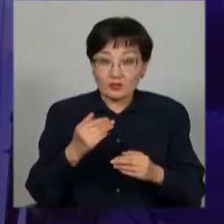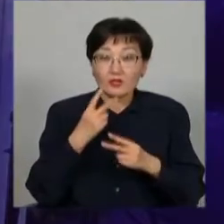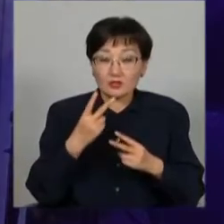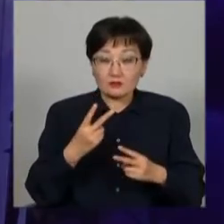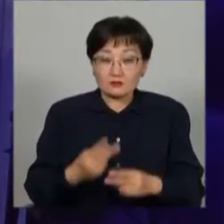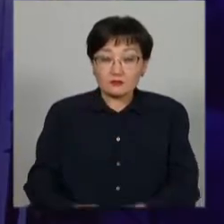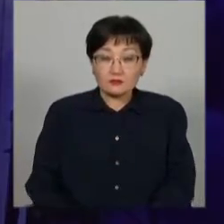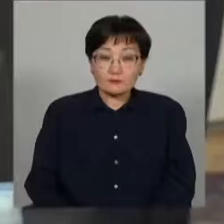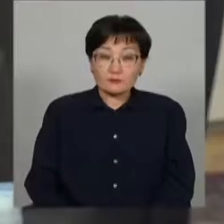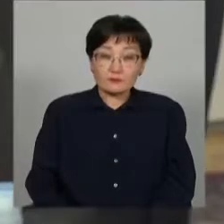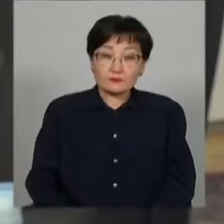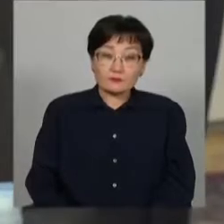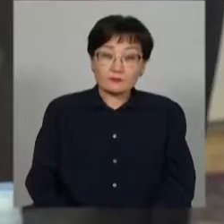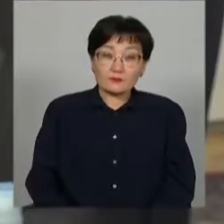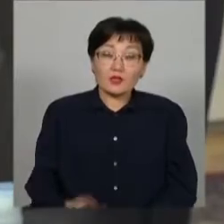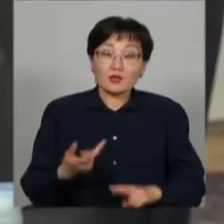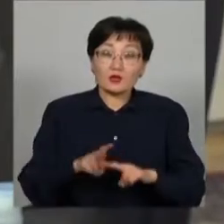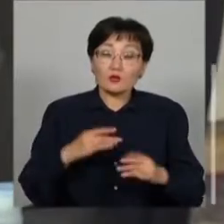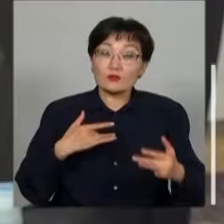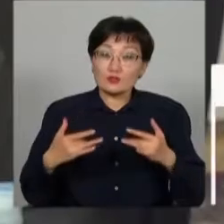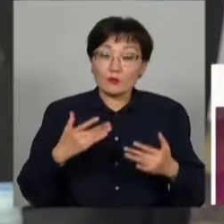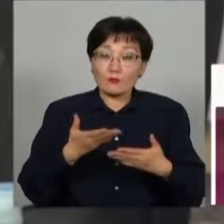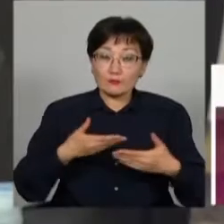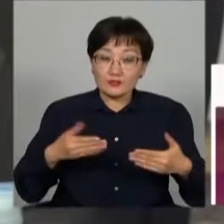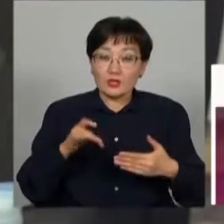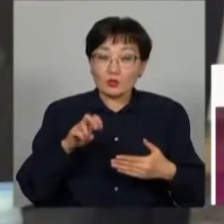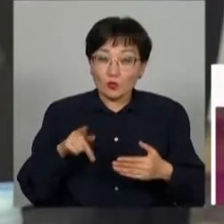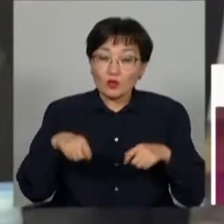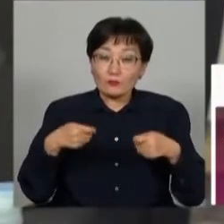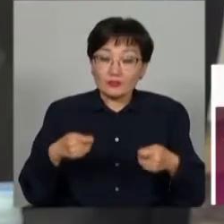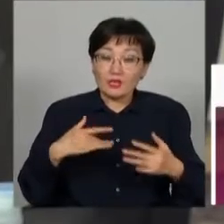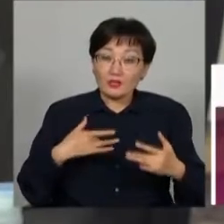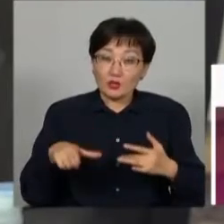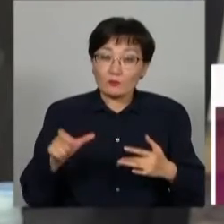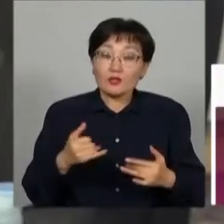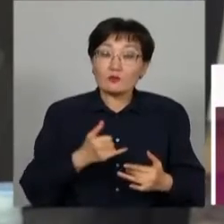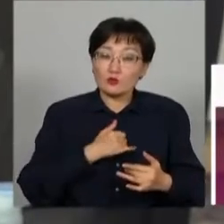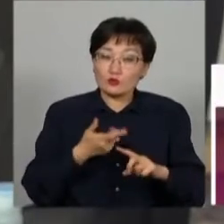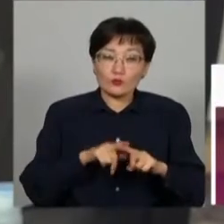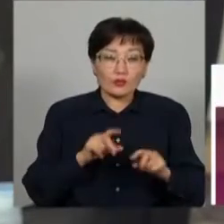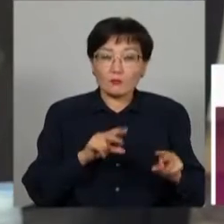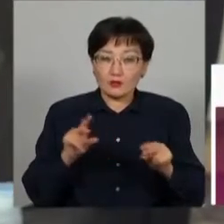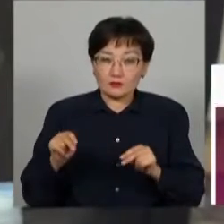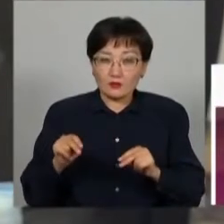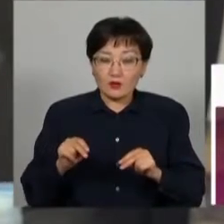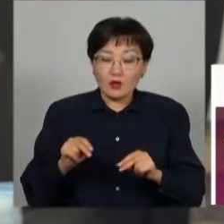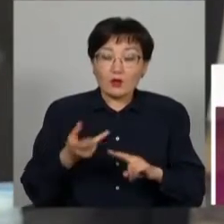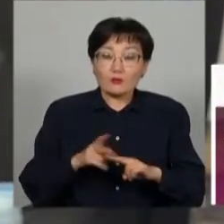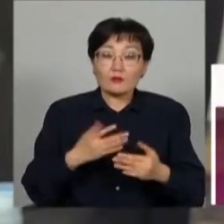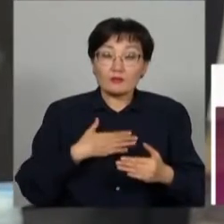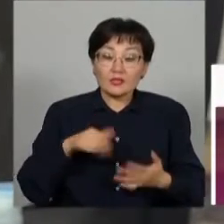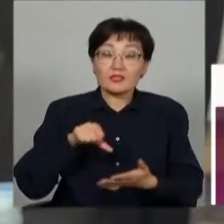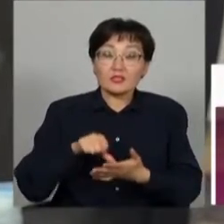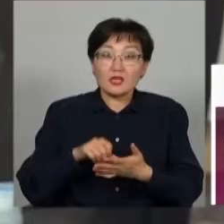түрсек. Бұл спектакльден бізге рөл беру актер ретінде мен үшін бақытты міндікені тура осы мен